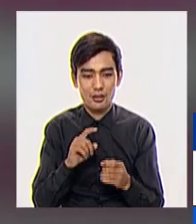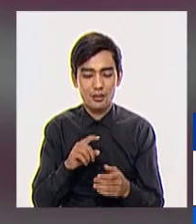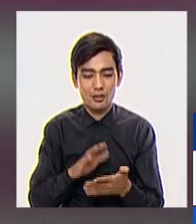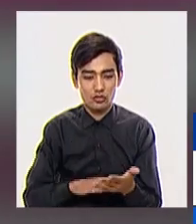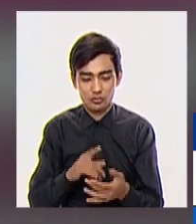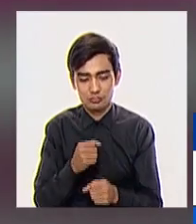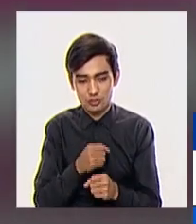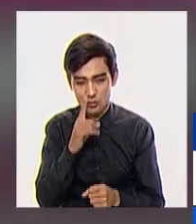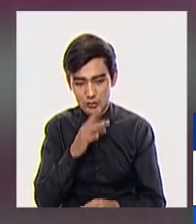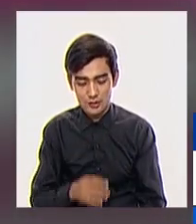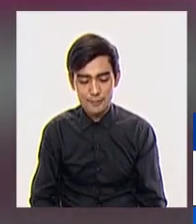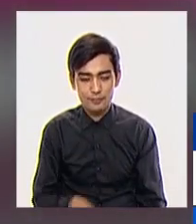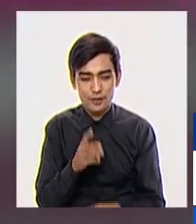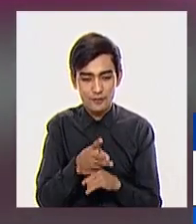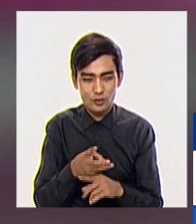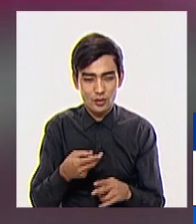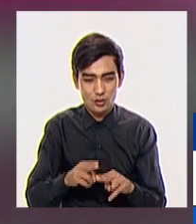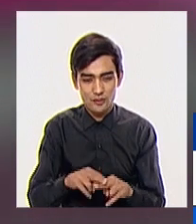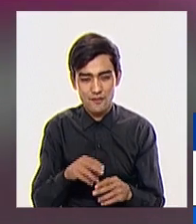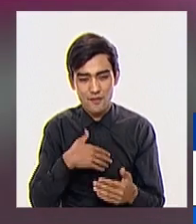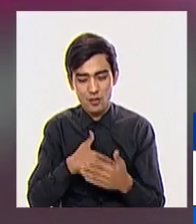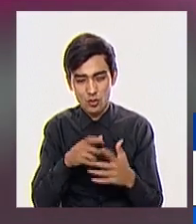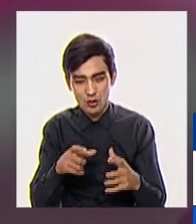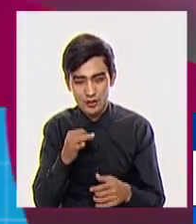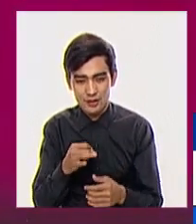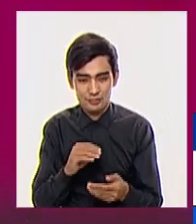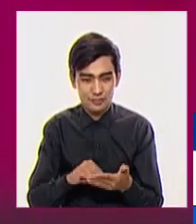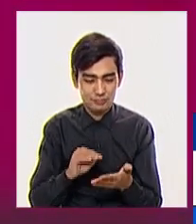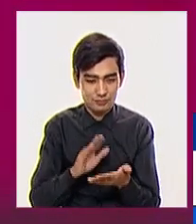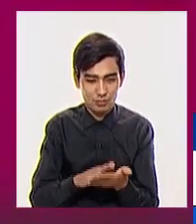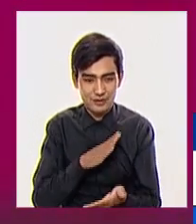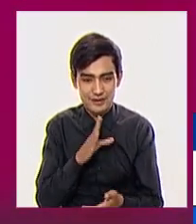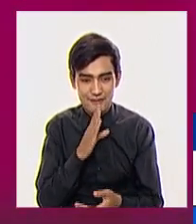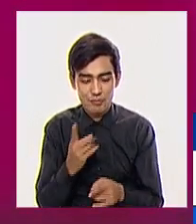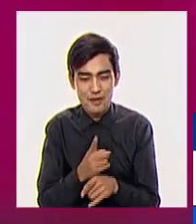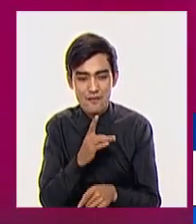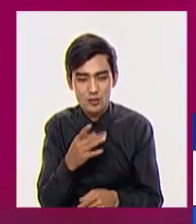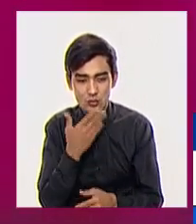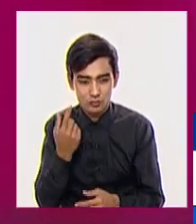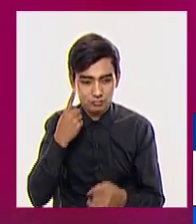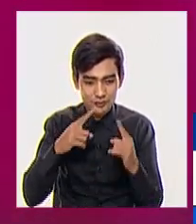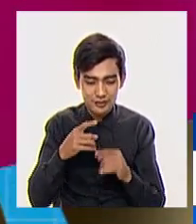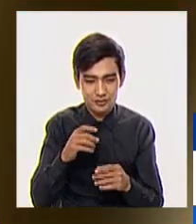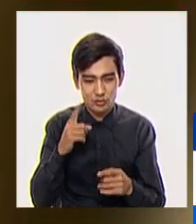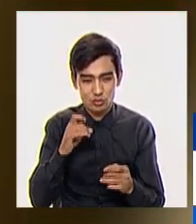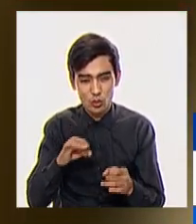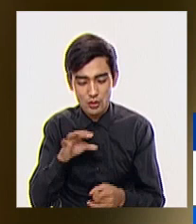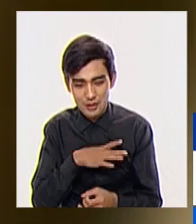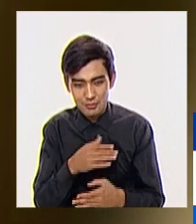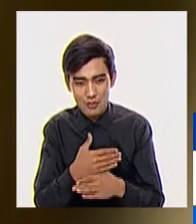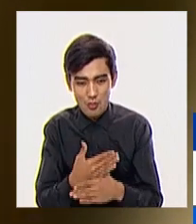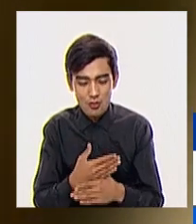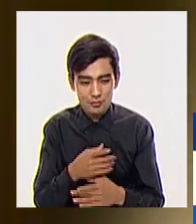делать. Видеообращение разместили волонтеры, приложили к нему переписку. Девушка уже не первый раз выдумывает такие истории, чтобы ей